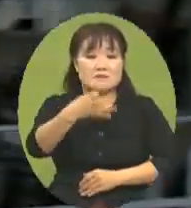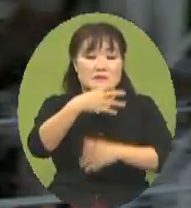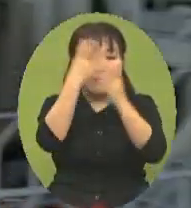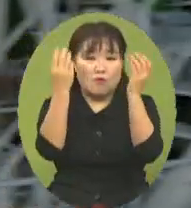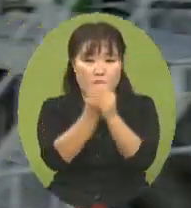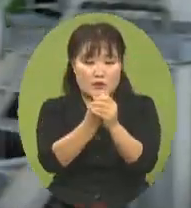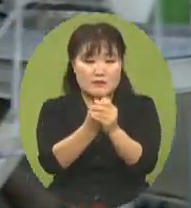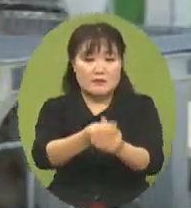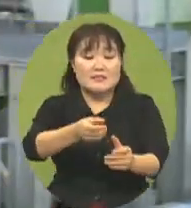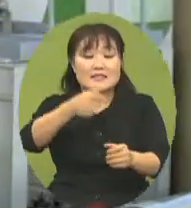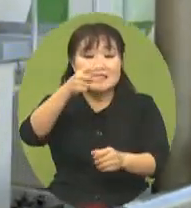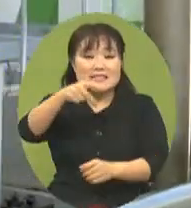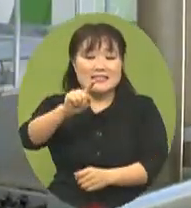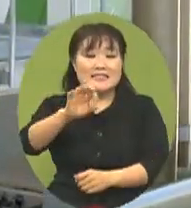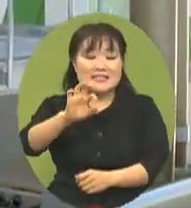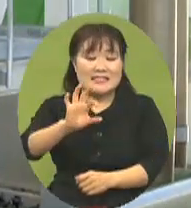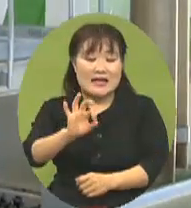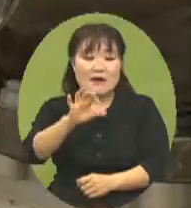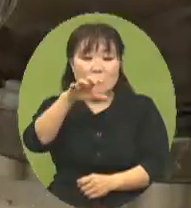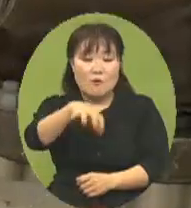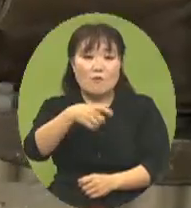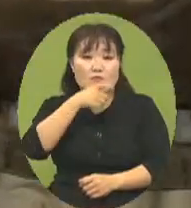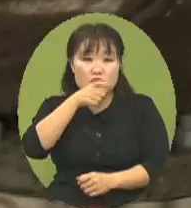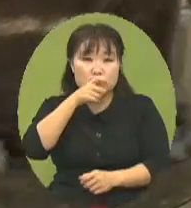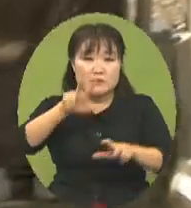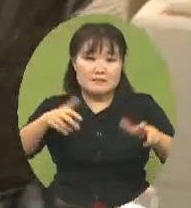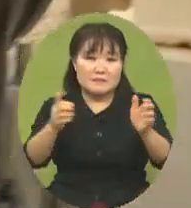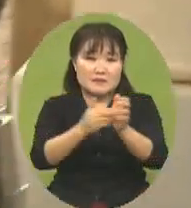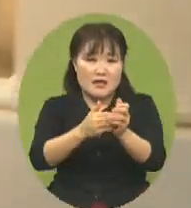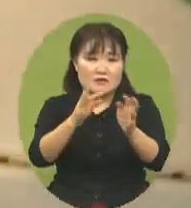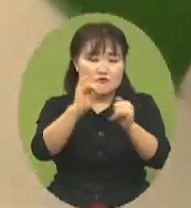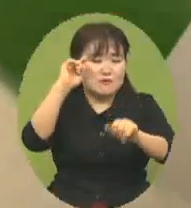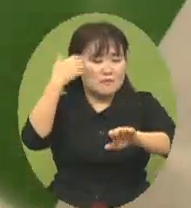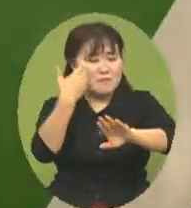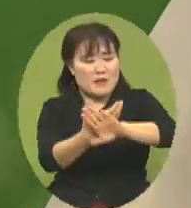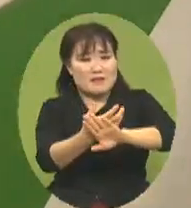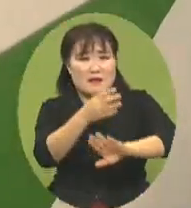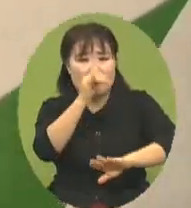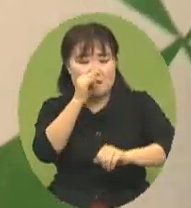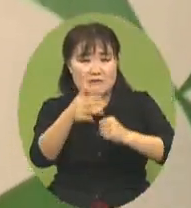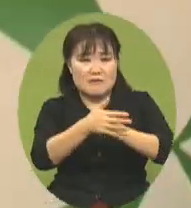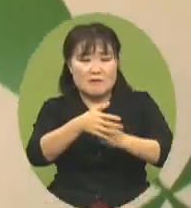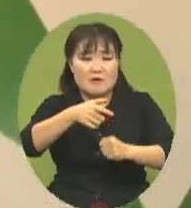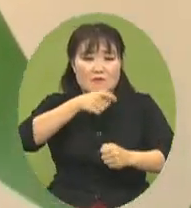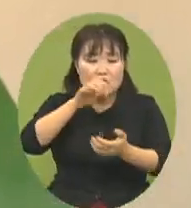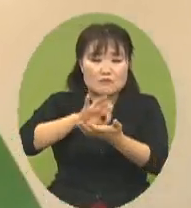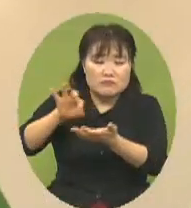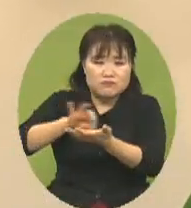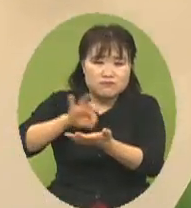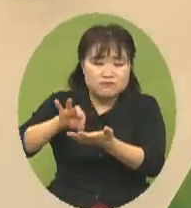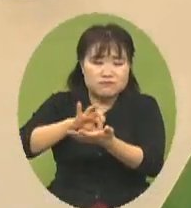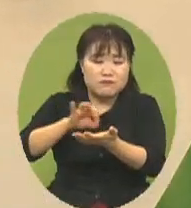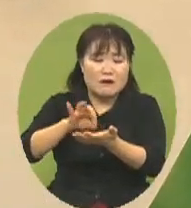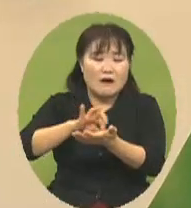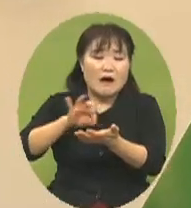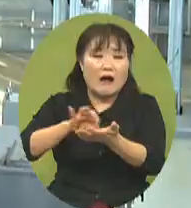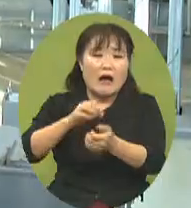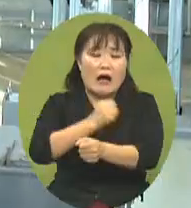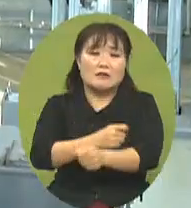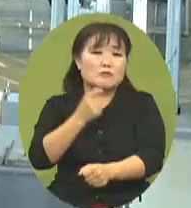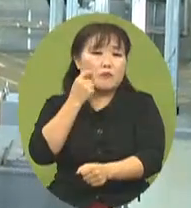2014년 완공된 기장해수담수화 시설은 지금까지 주민 반대에 부딪혀 담수화 수돗물 공급을